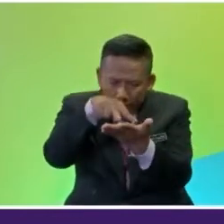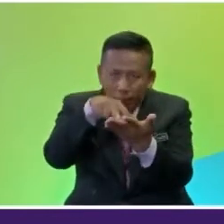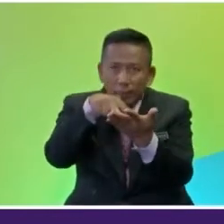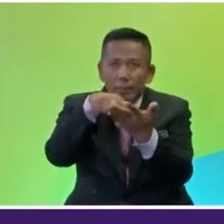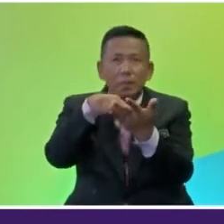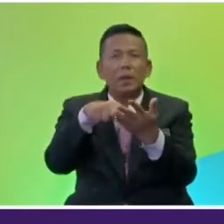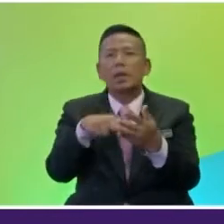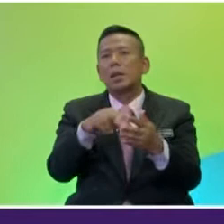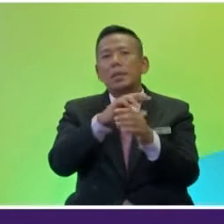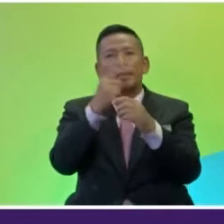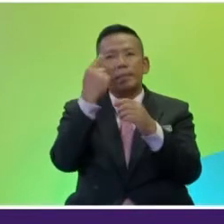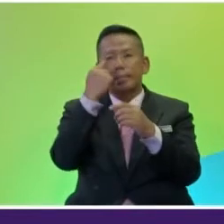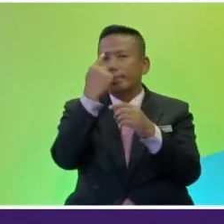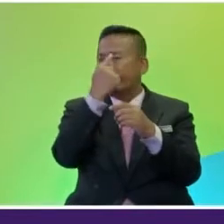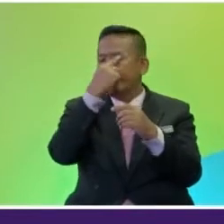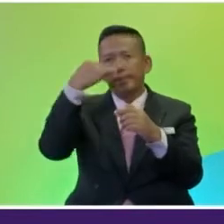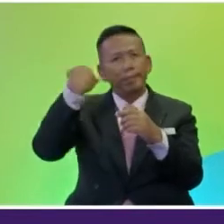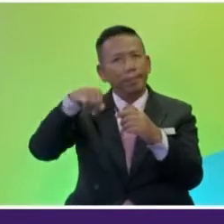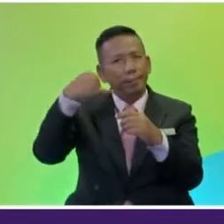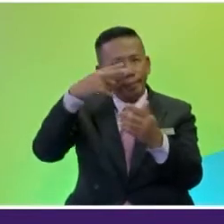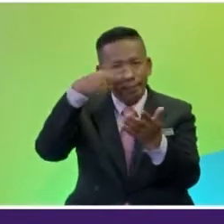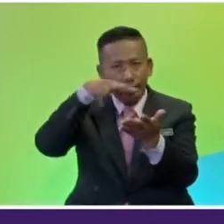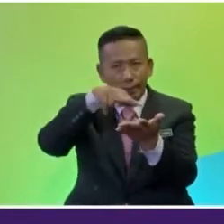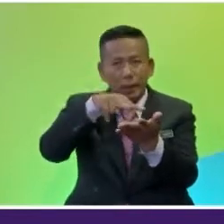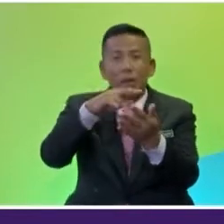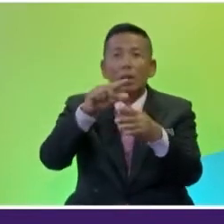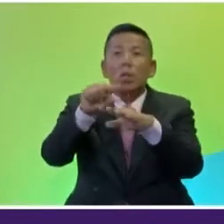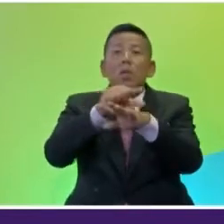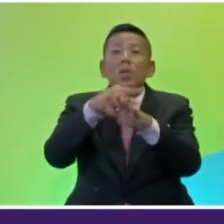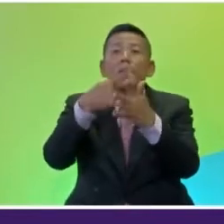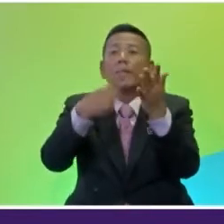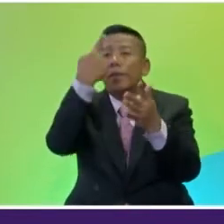tidak dapat dilihat dengan mata kasar jadi kita gunakan